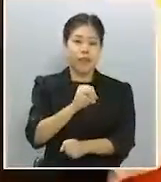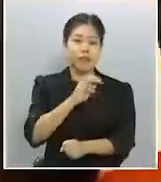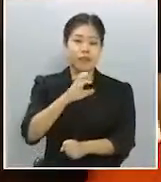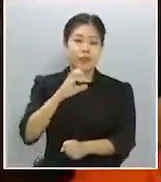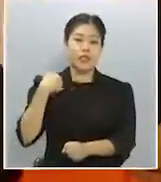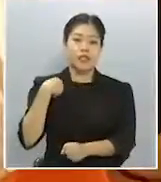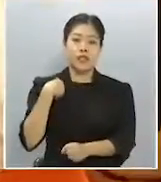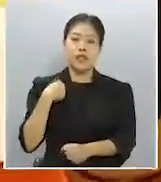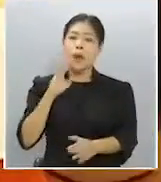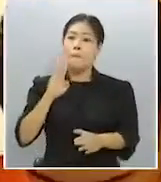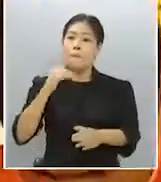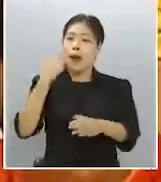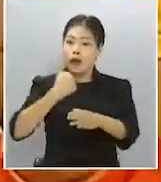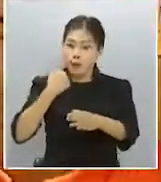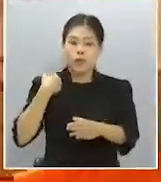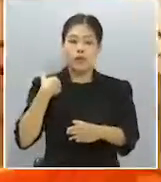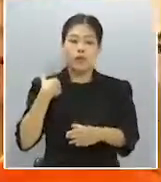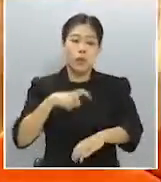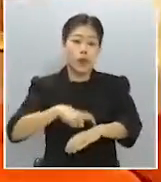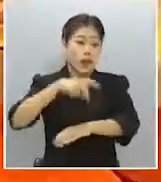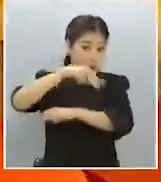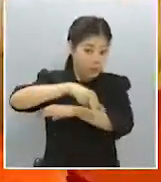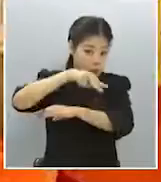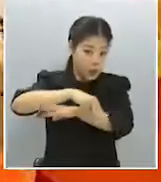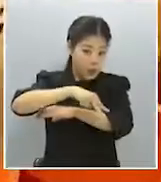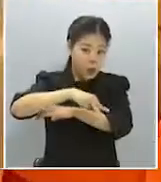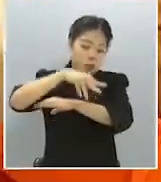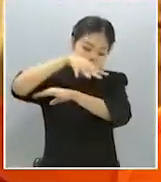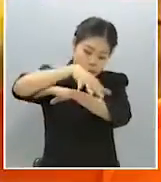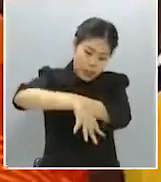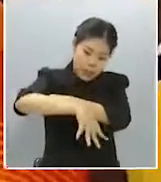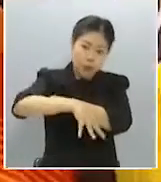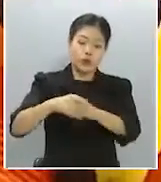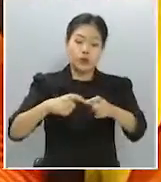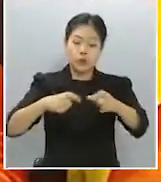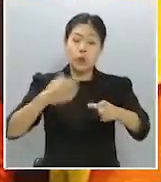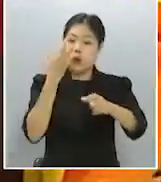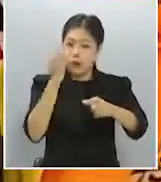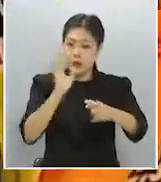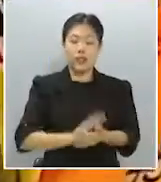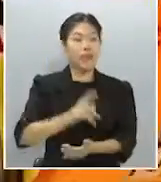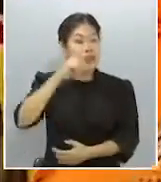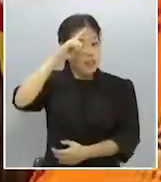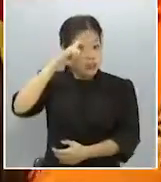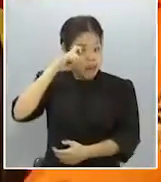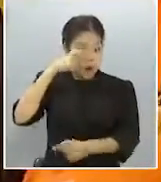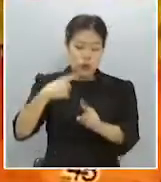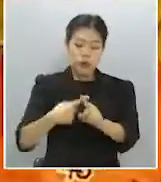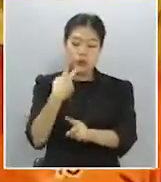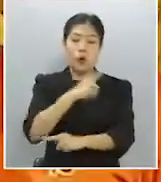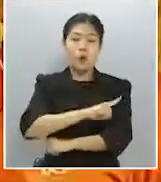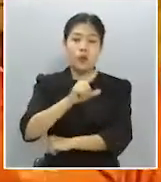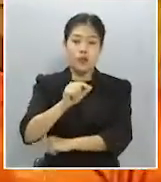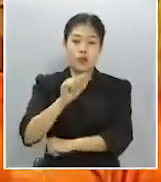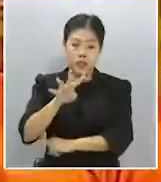ปินะครับตั้งแต่บ่าย2 โมงถึง4 โมงเย็นนะครับแล้วก็วันเสาร์ที่24กุมภาพัน